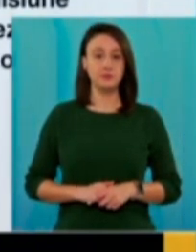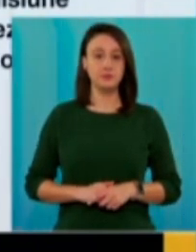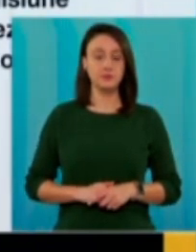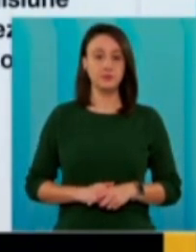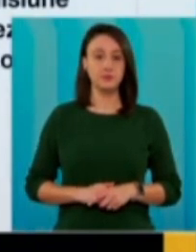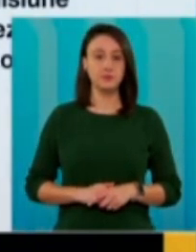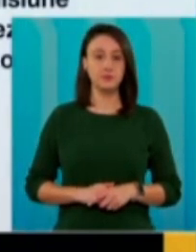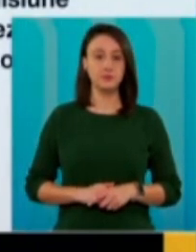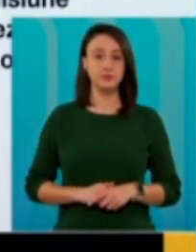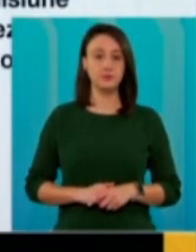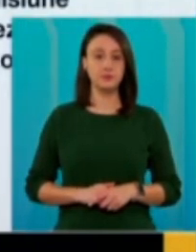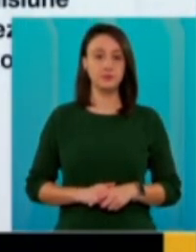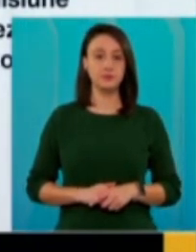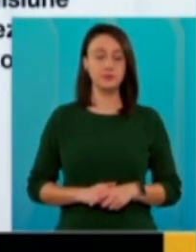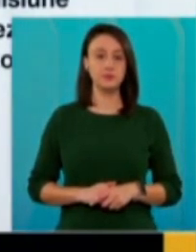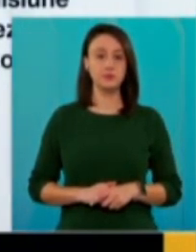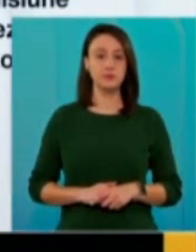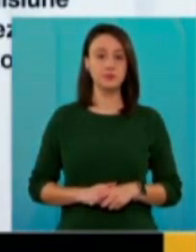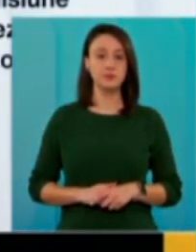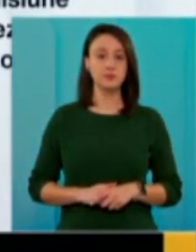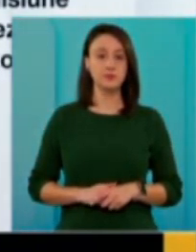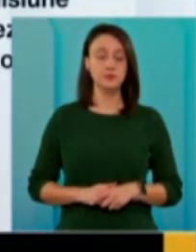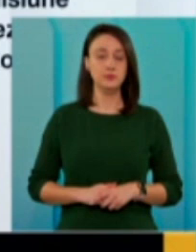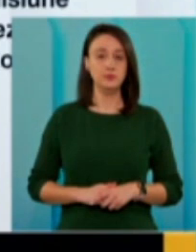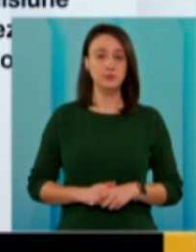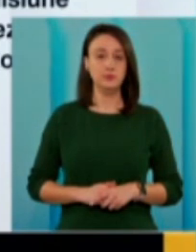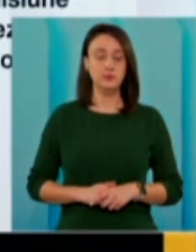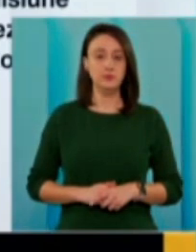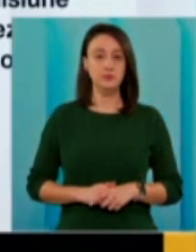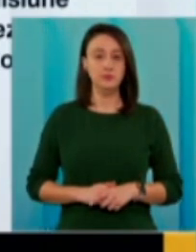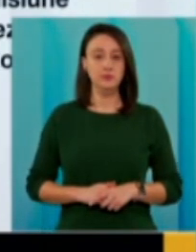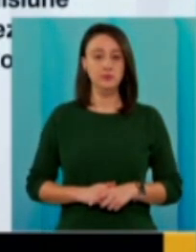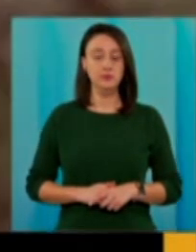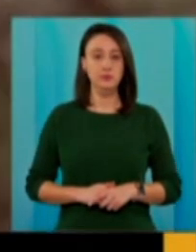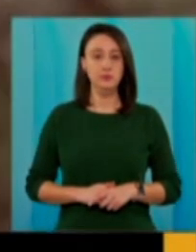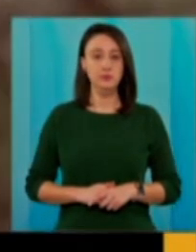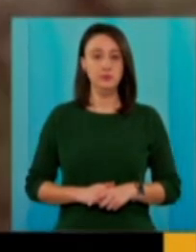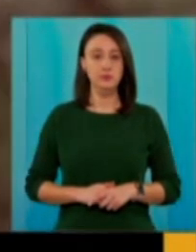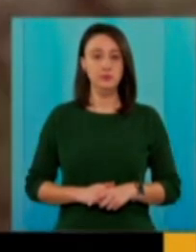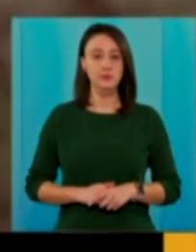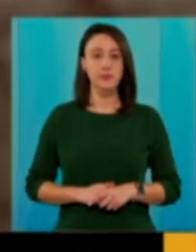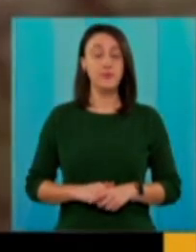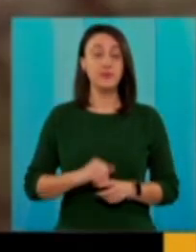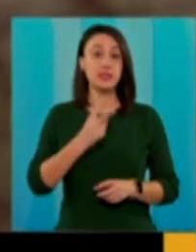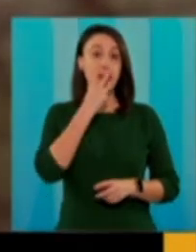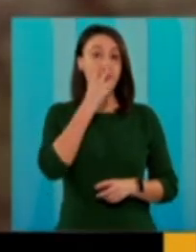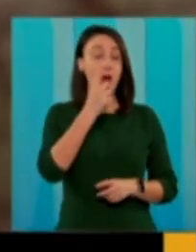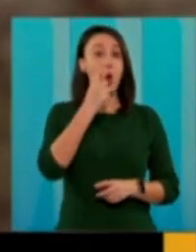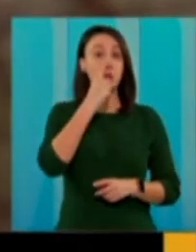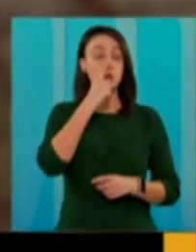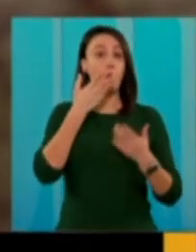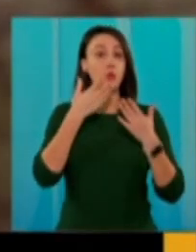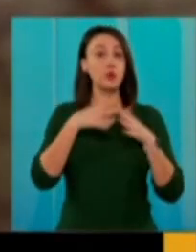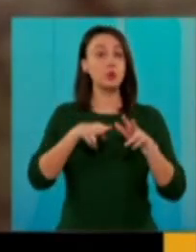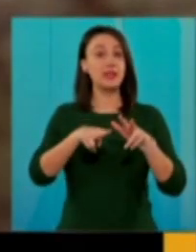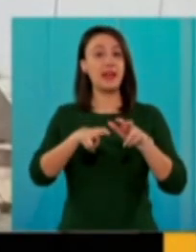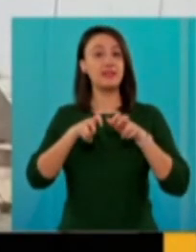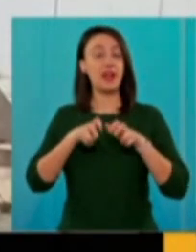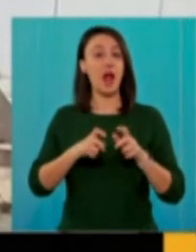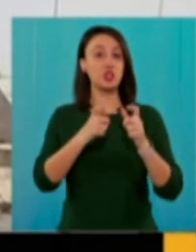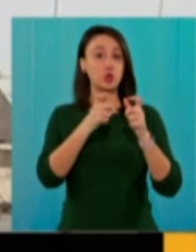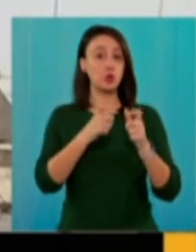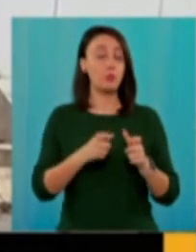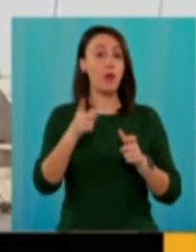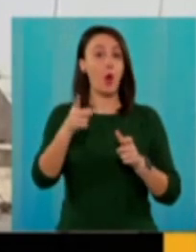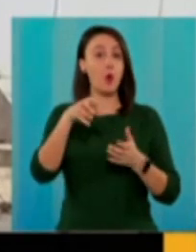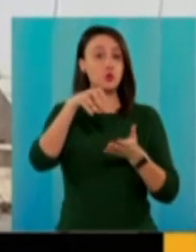au ocupat zona a declarat vicepremierul lucrări în cadrul unei conferințe de presă între timp se pare că Rușii au început să își retragă din trupele